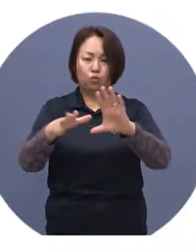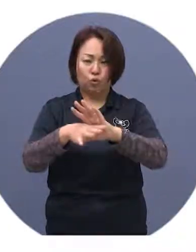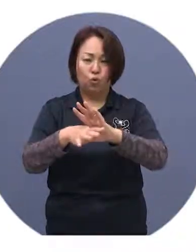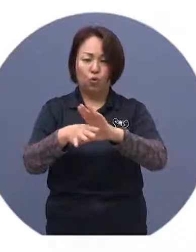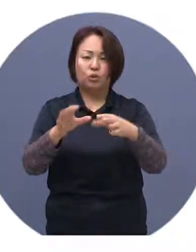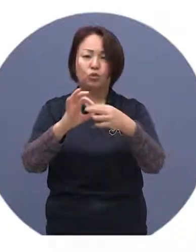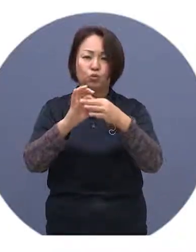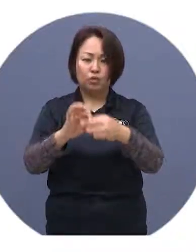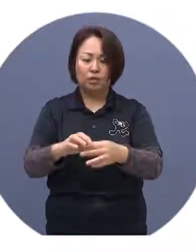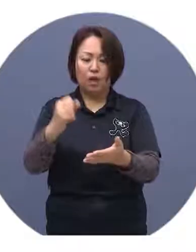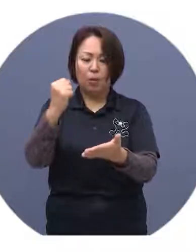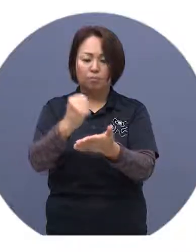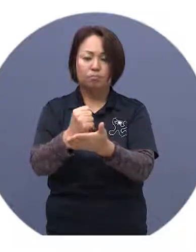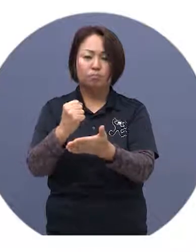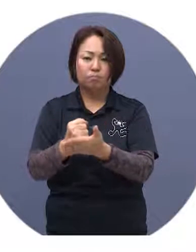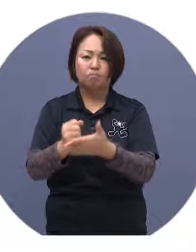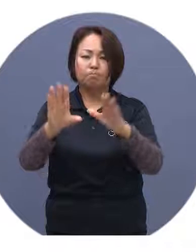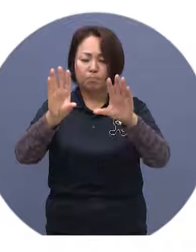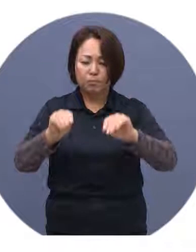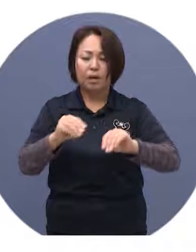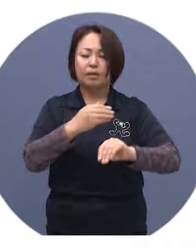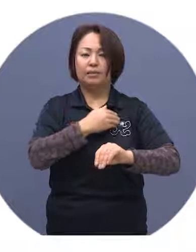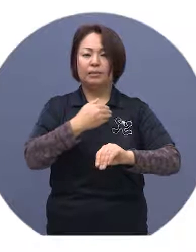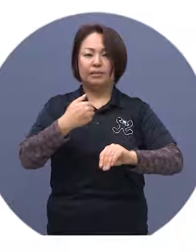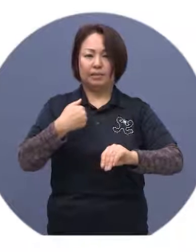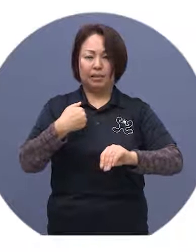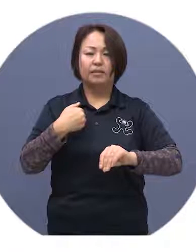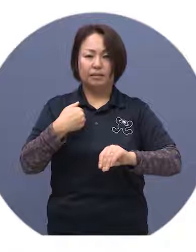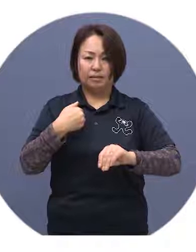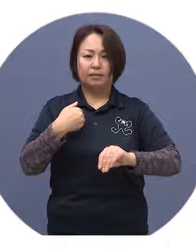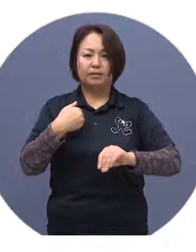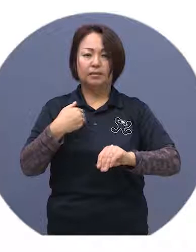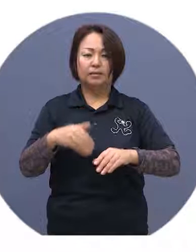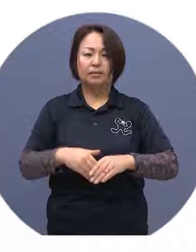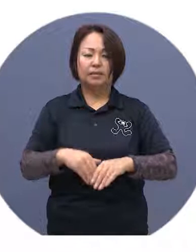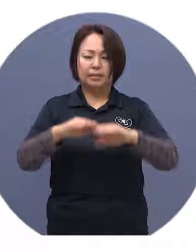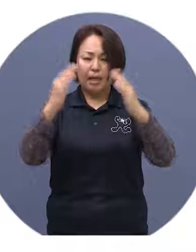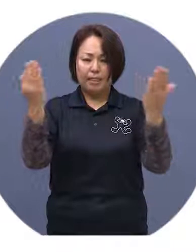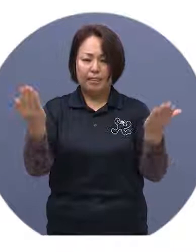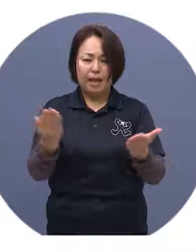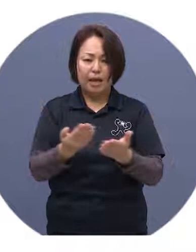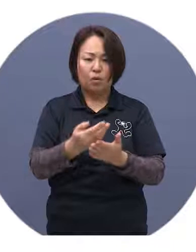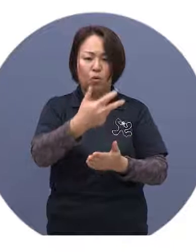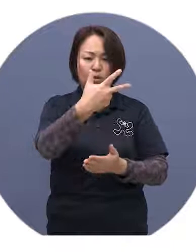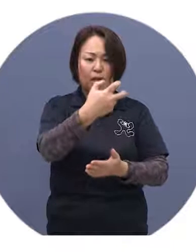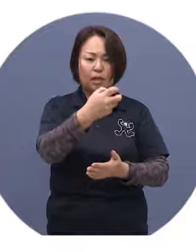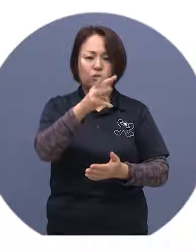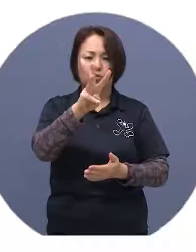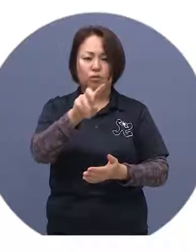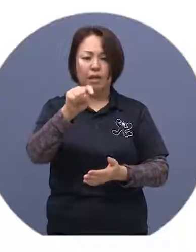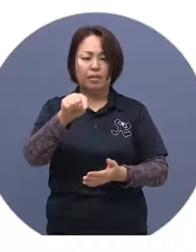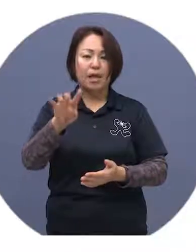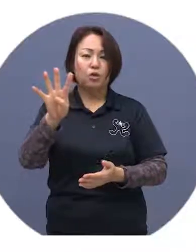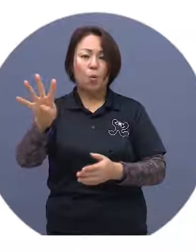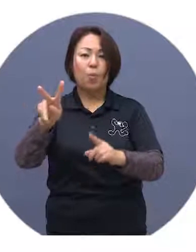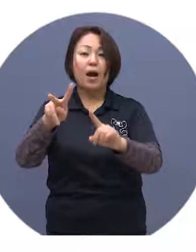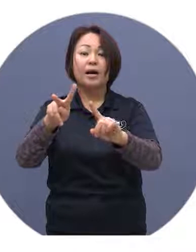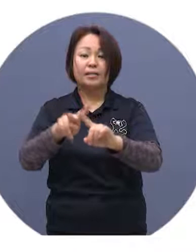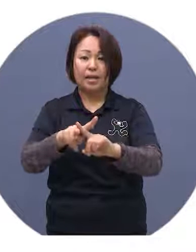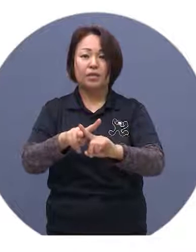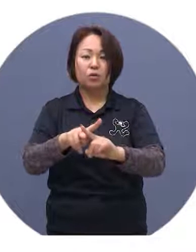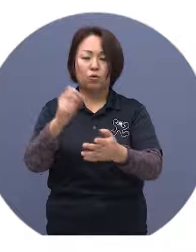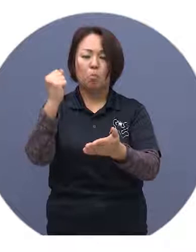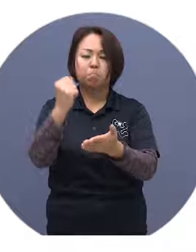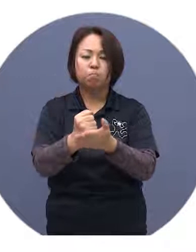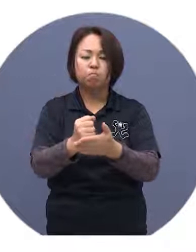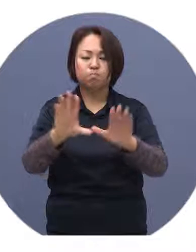押印を廃止したものでございます128のうち73.4%の文書の押印を配し